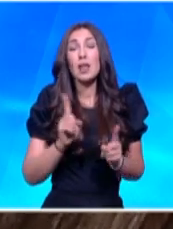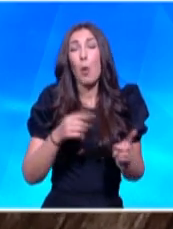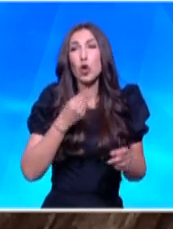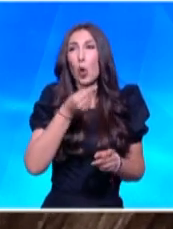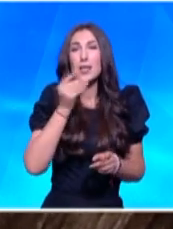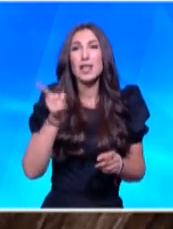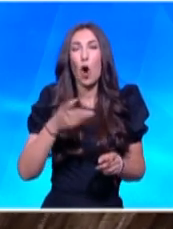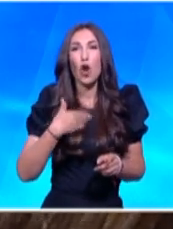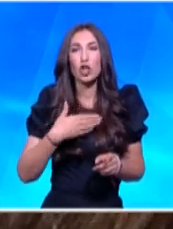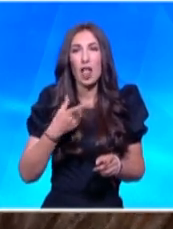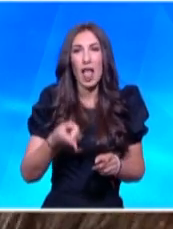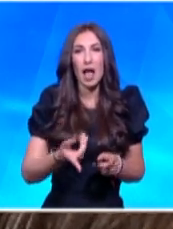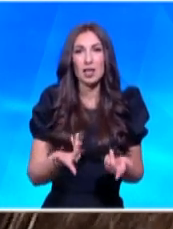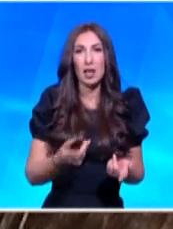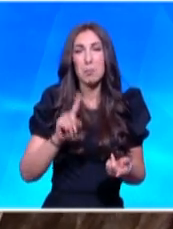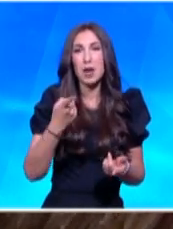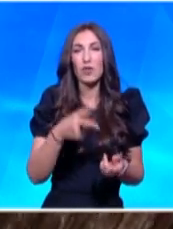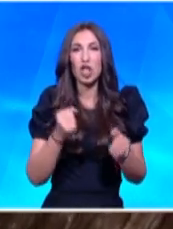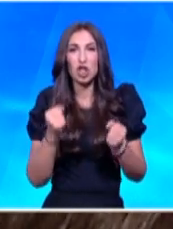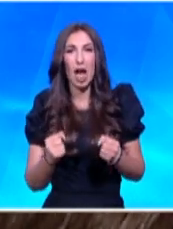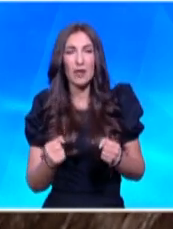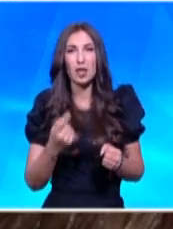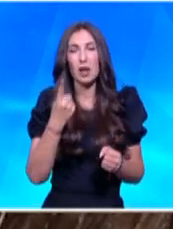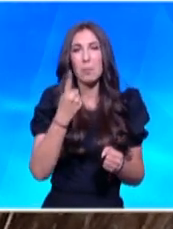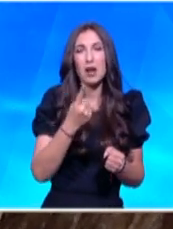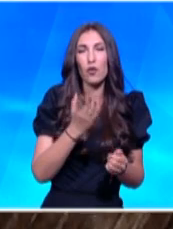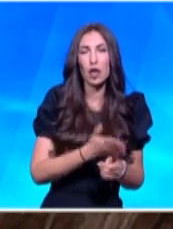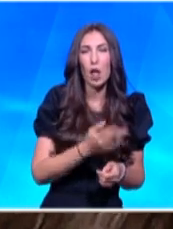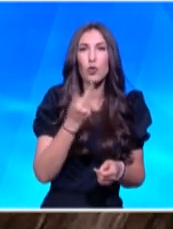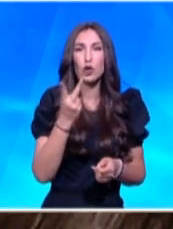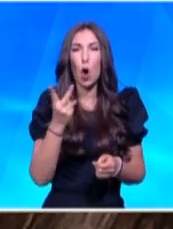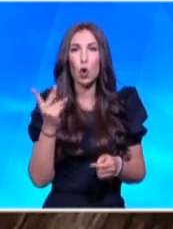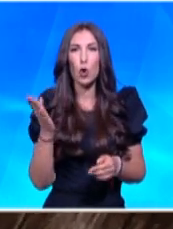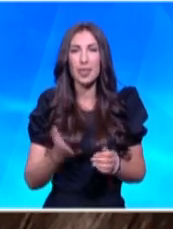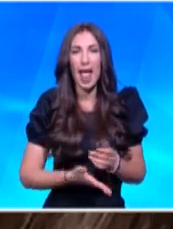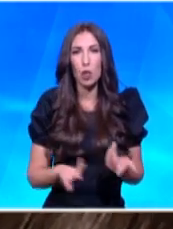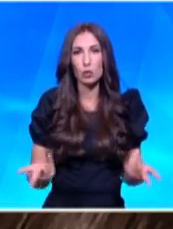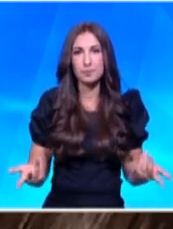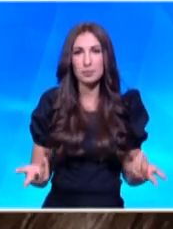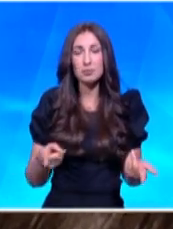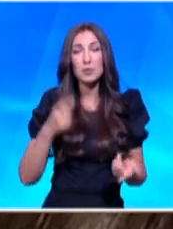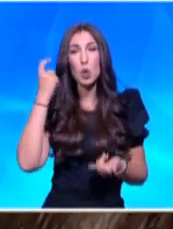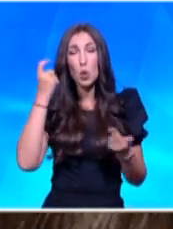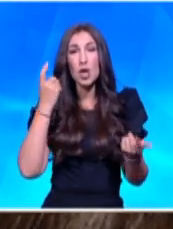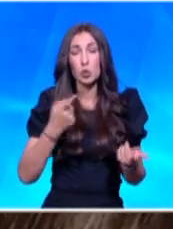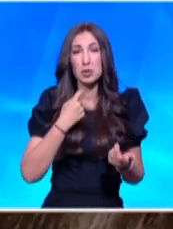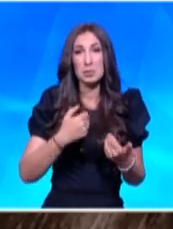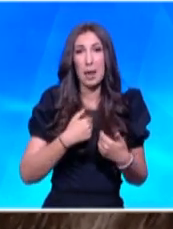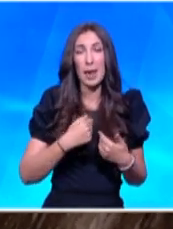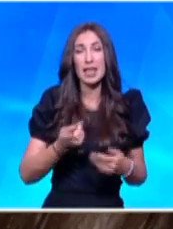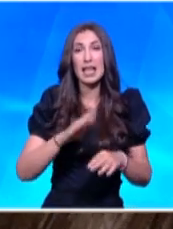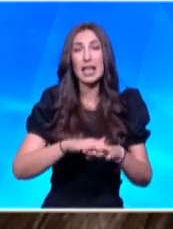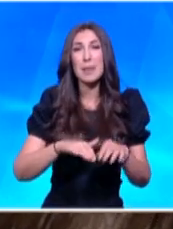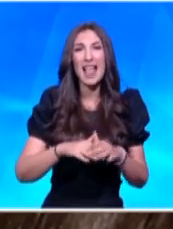обясня. Тези изчаквания, първото едното дело, после второто дело, логично беше за мен, примерно